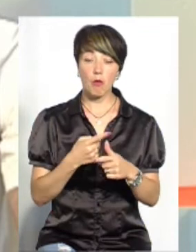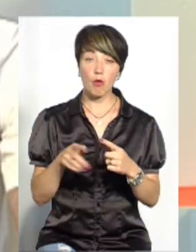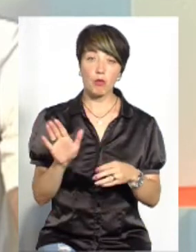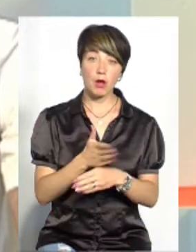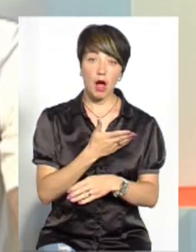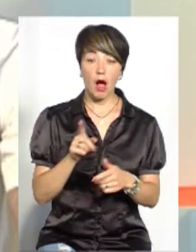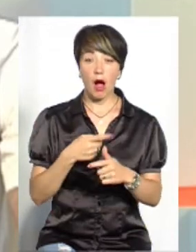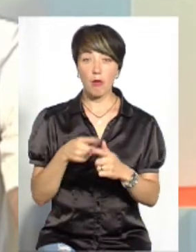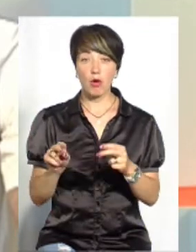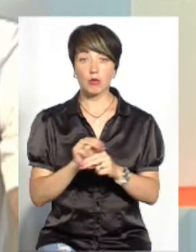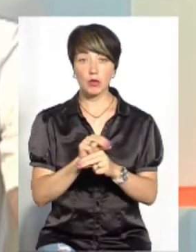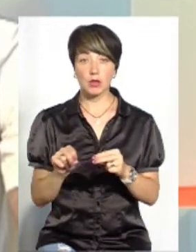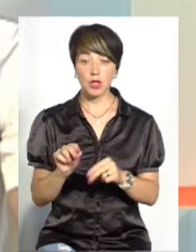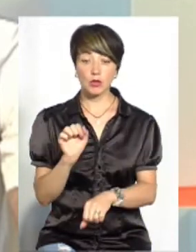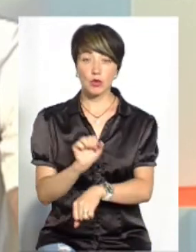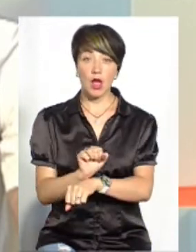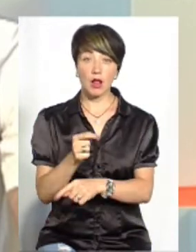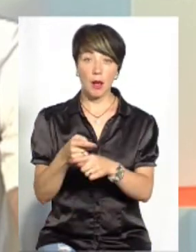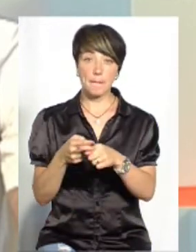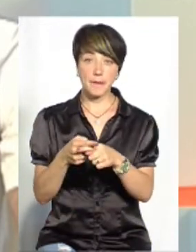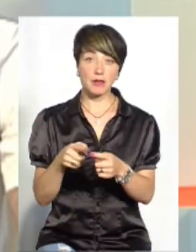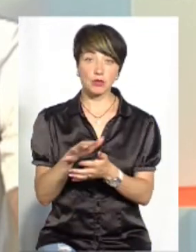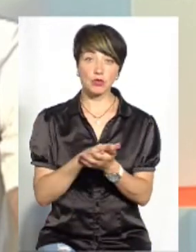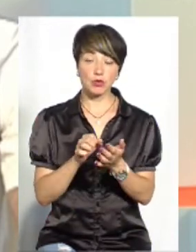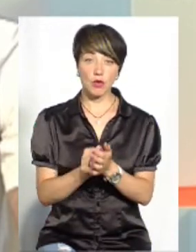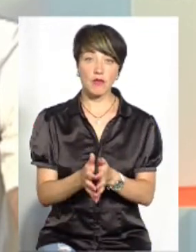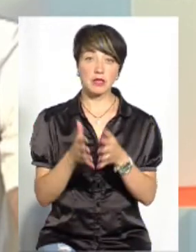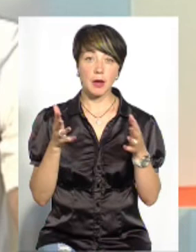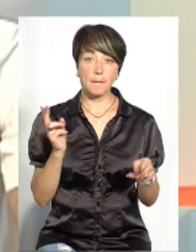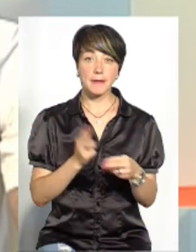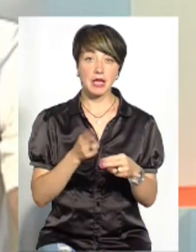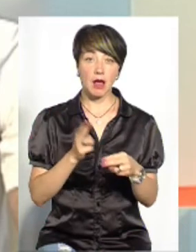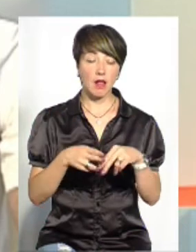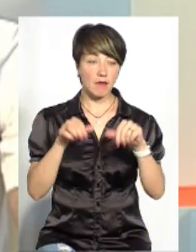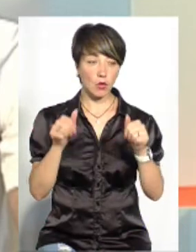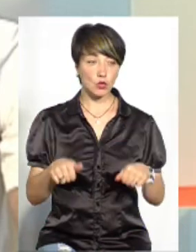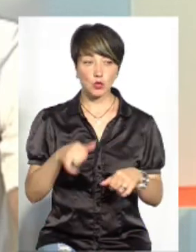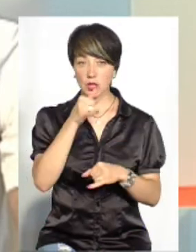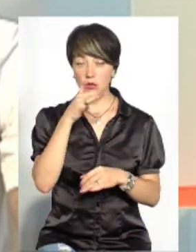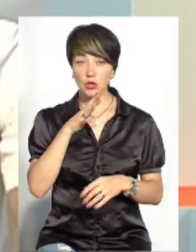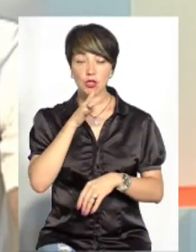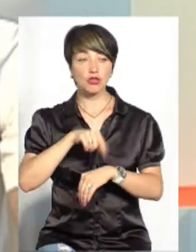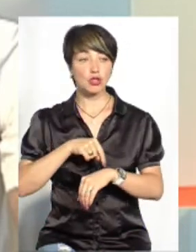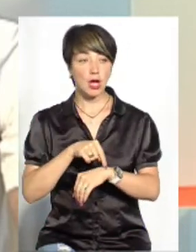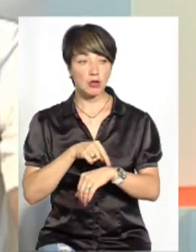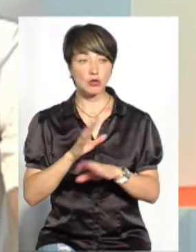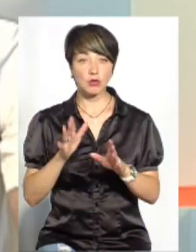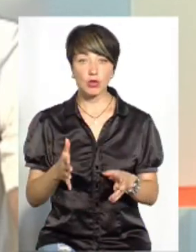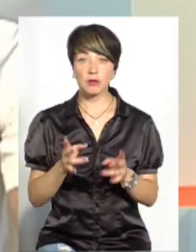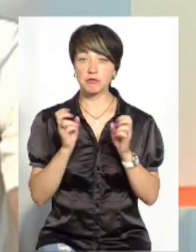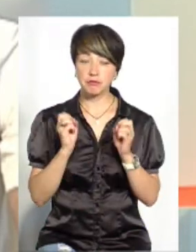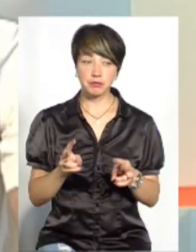забирати, або його ремонтувати. Стояти напівзруйноване величезна металева конструкція не може, тому що з часом буде нести